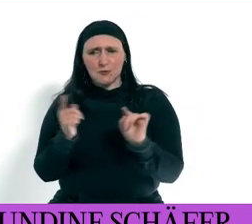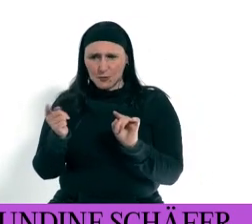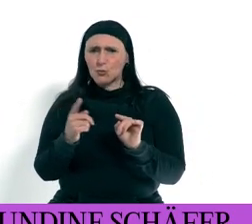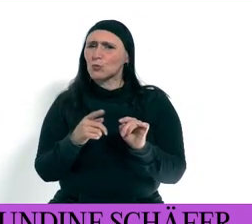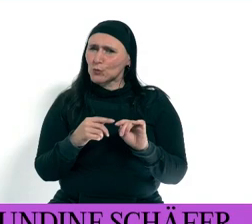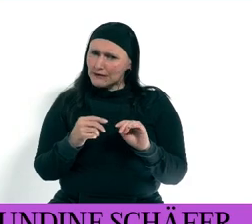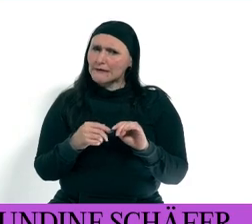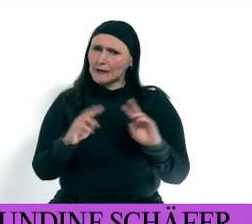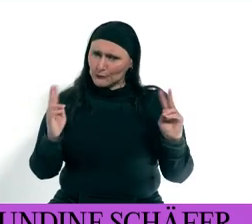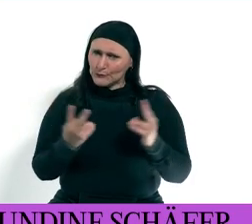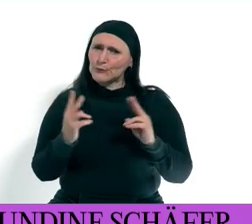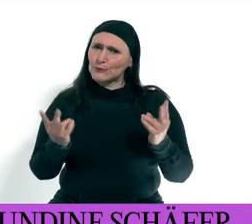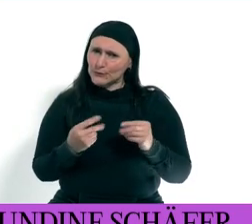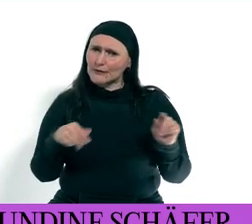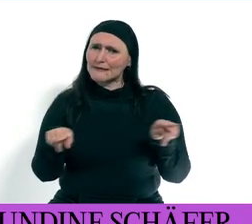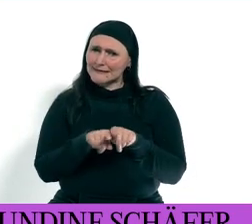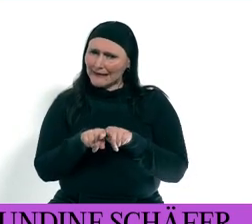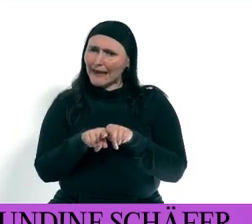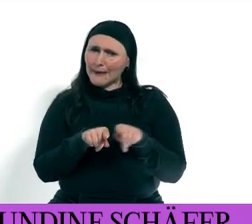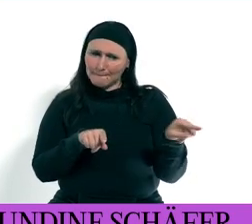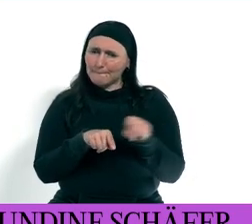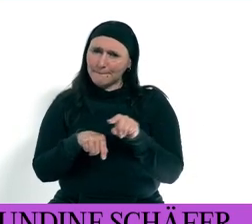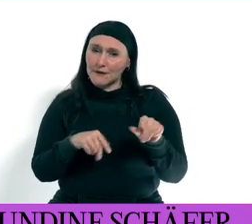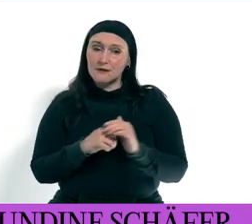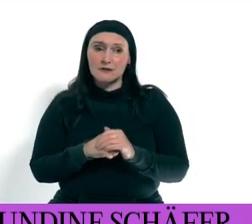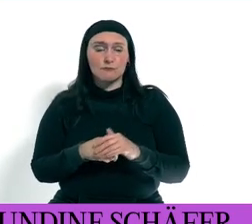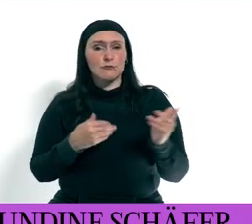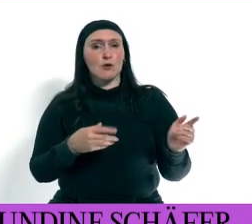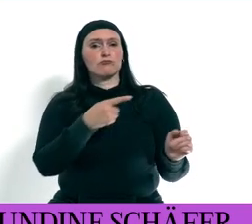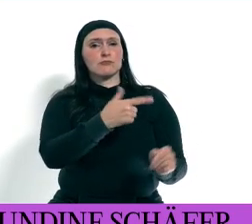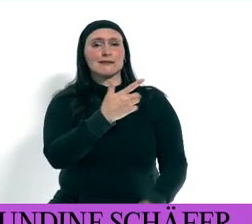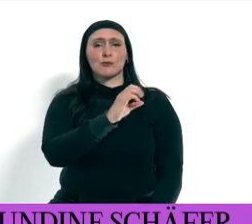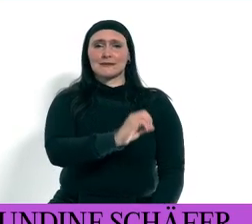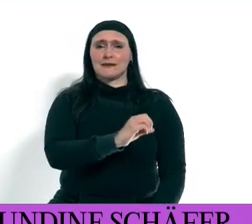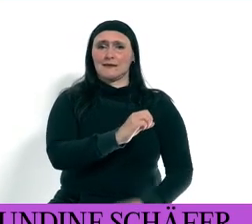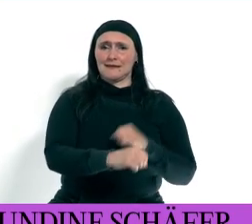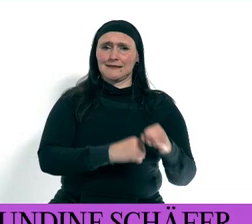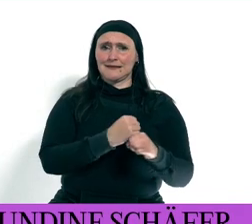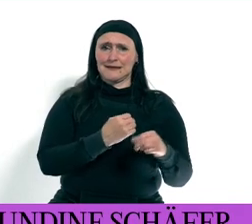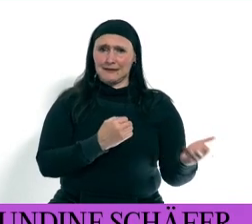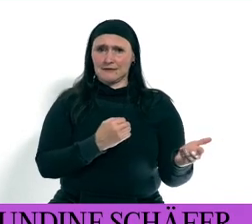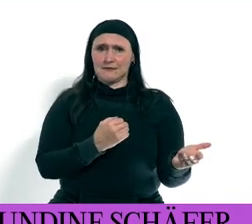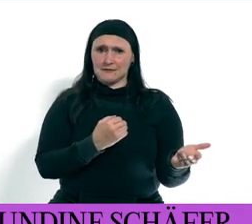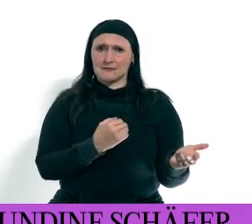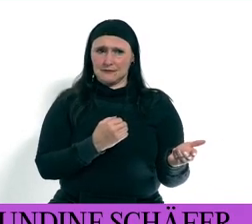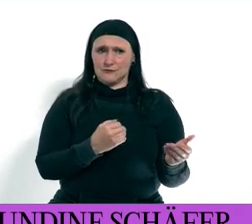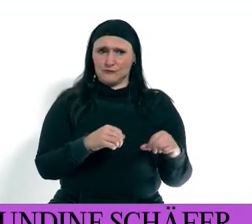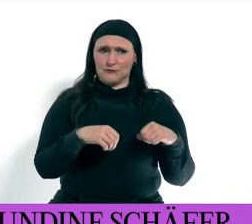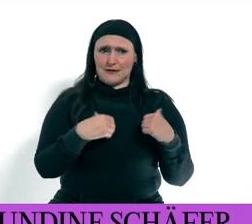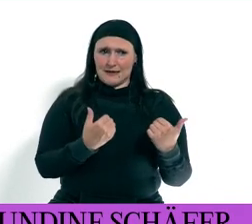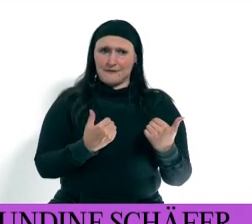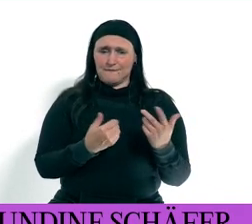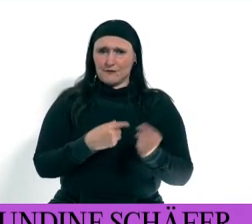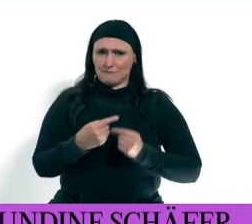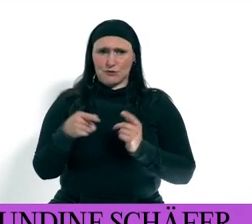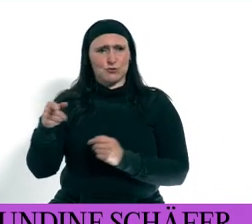und das Handeln von Kunstschaffenden. Auch das ZKU gibt es jetzt schon